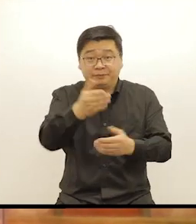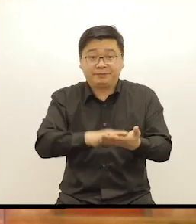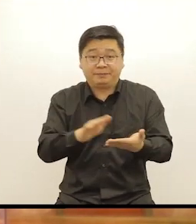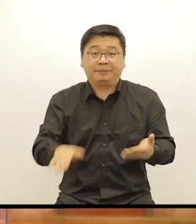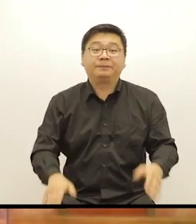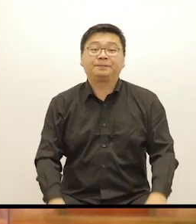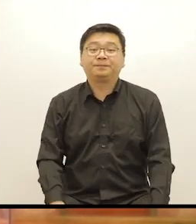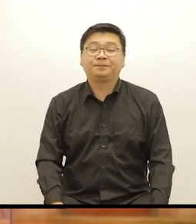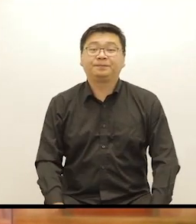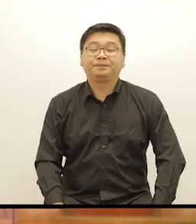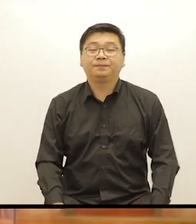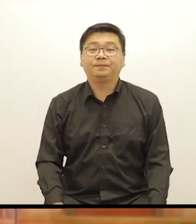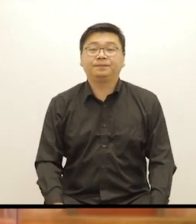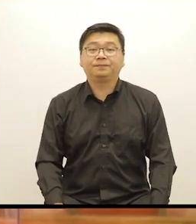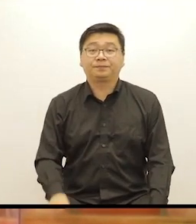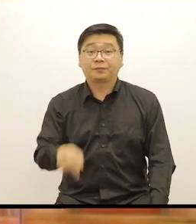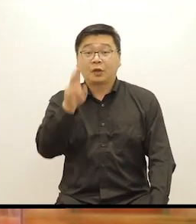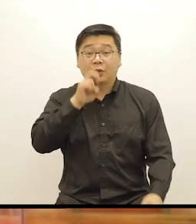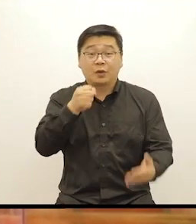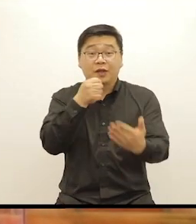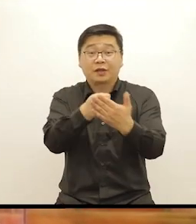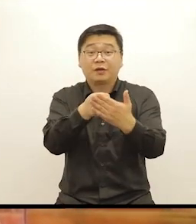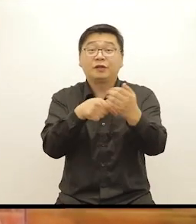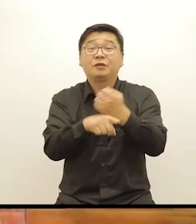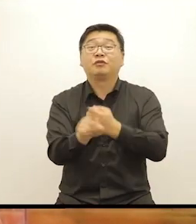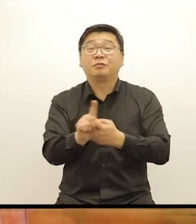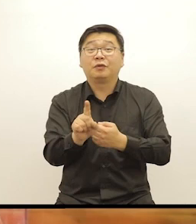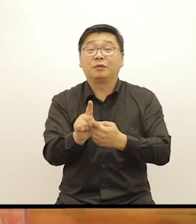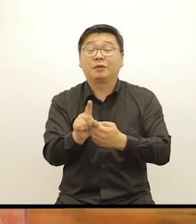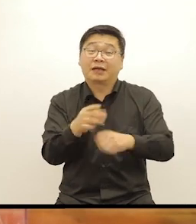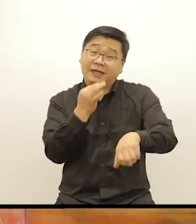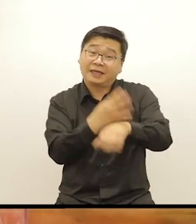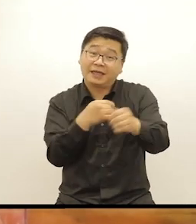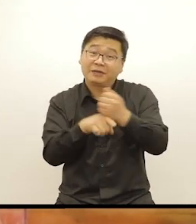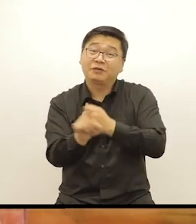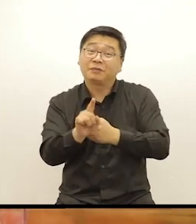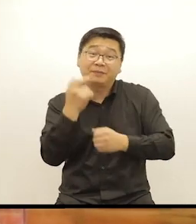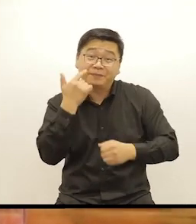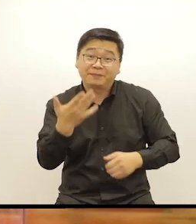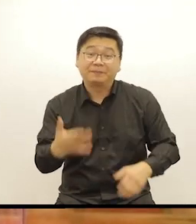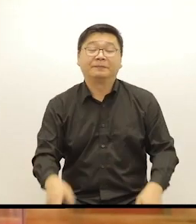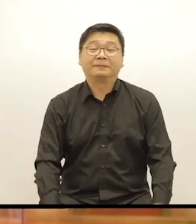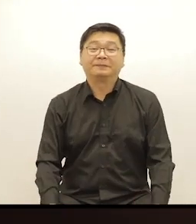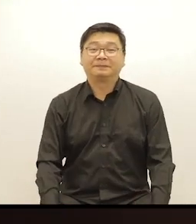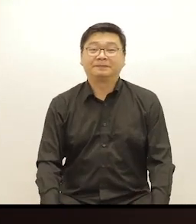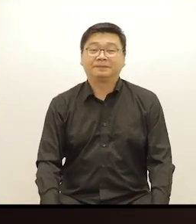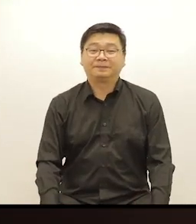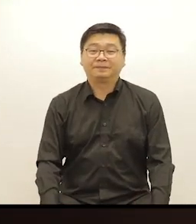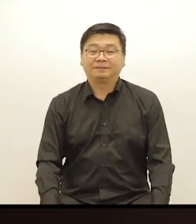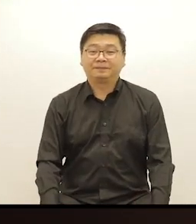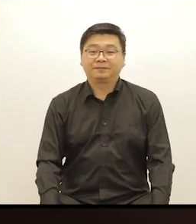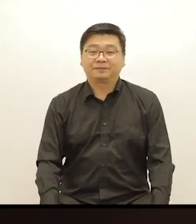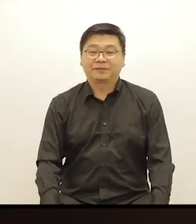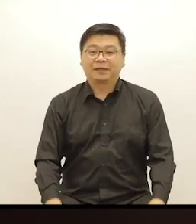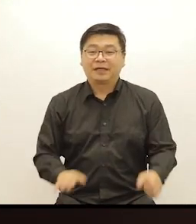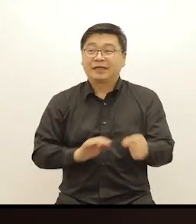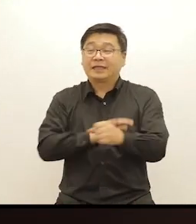했네요. 이 곡을 선택하신 이유 뭐 간단하게 말씀하신다면